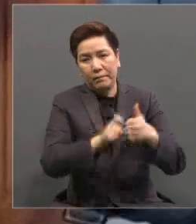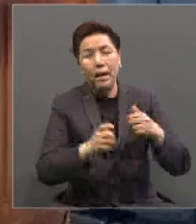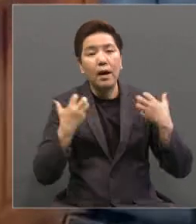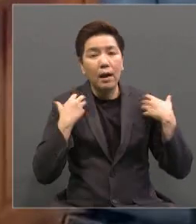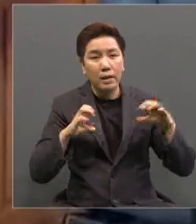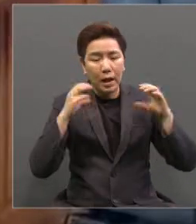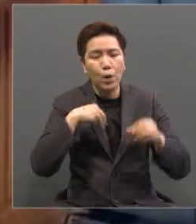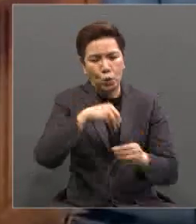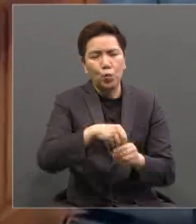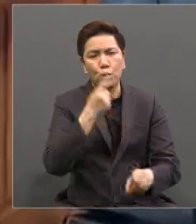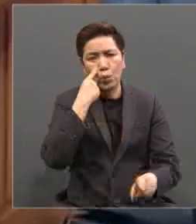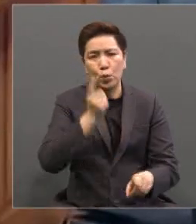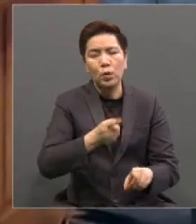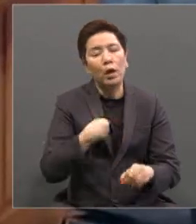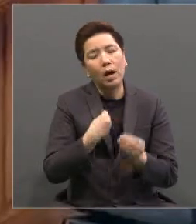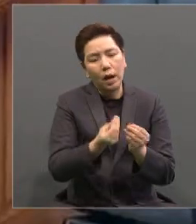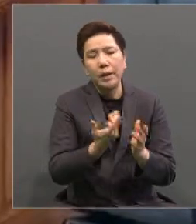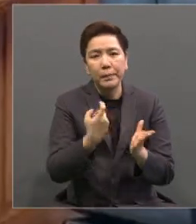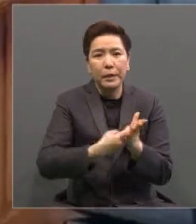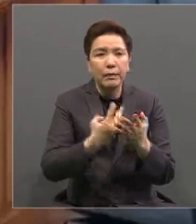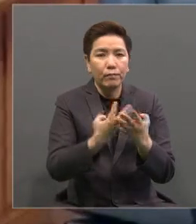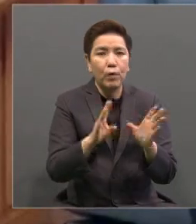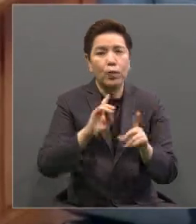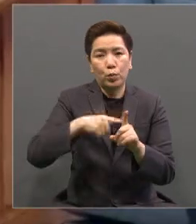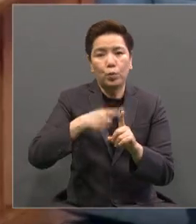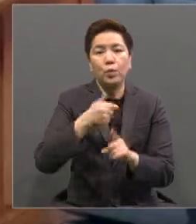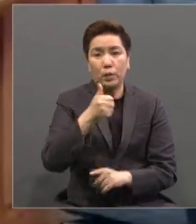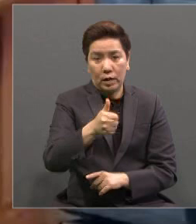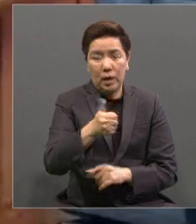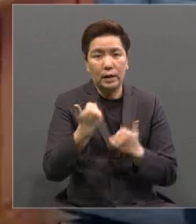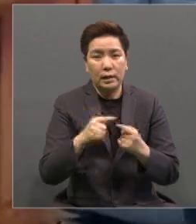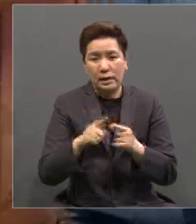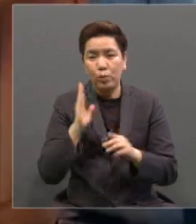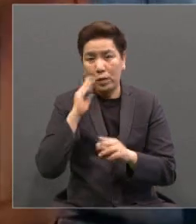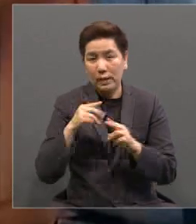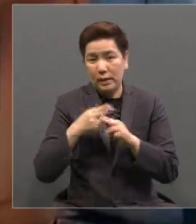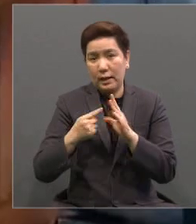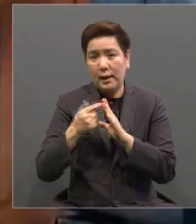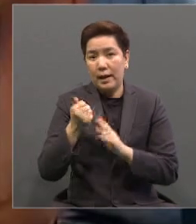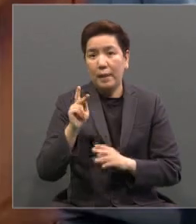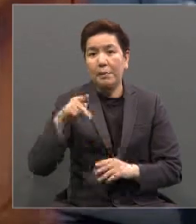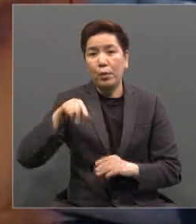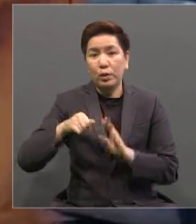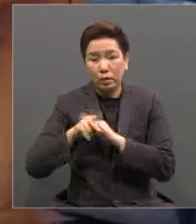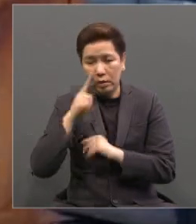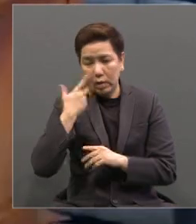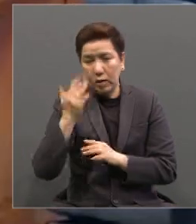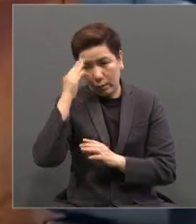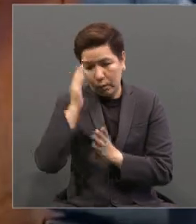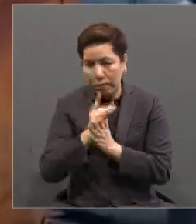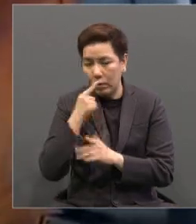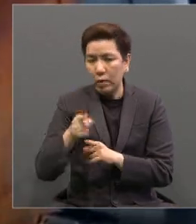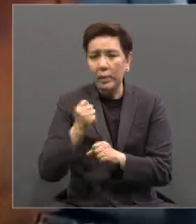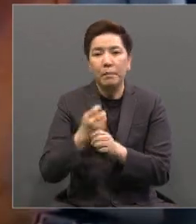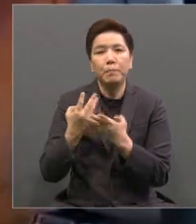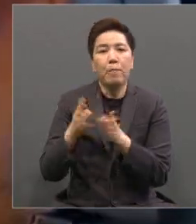มีที่อยู่เป็นหลักแหล่งจึงอนุญาตให้มีการปล่อยตัวชั่วคราวนะครับส่วนเอกพจน์หลังเข้ารับทราบข้อกล่าวหาทางพนักงานสอบ